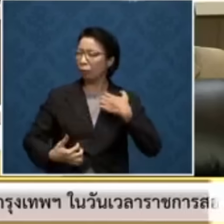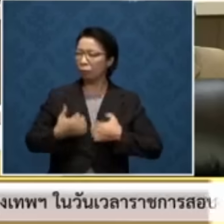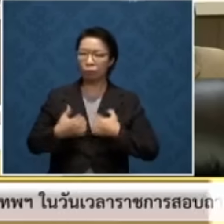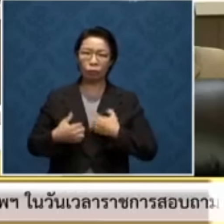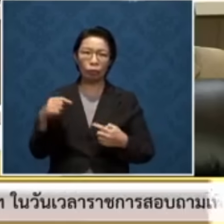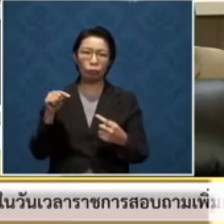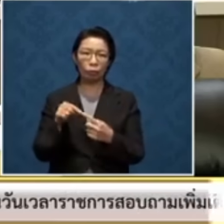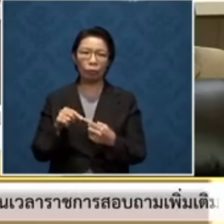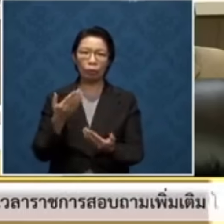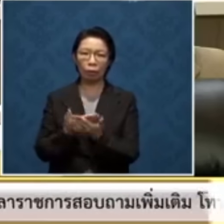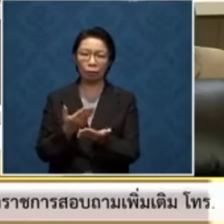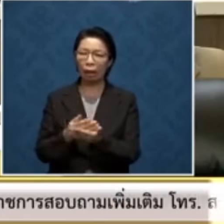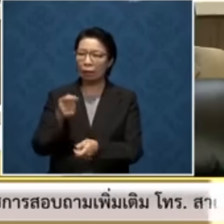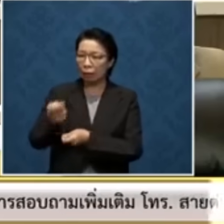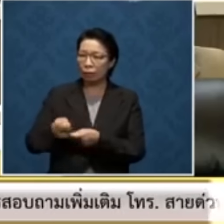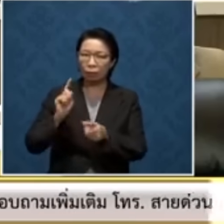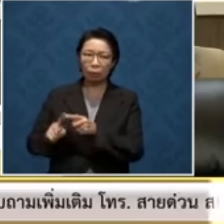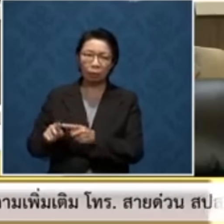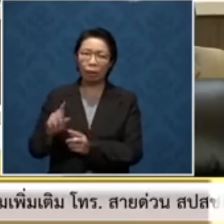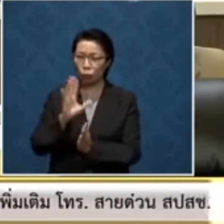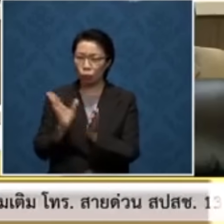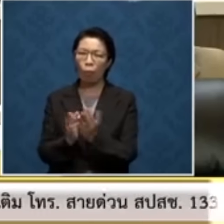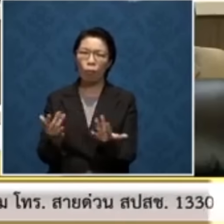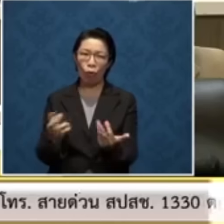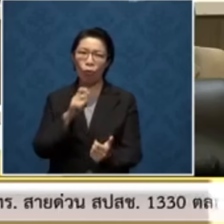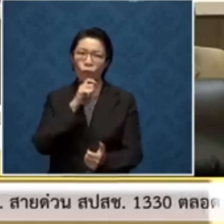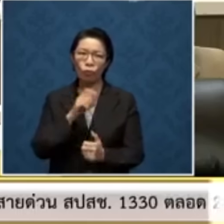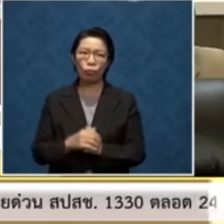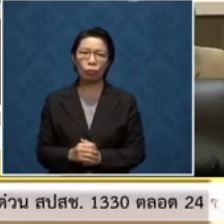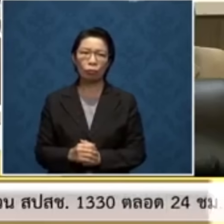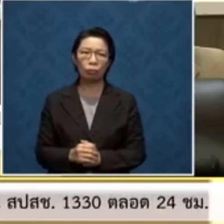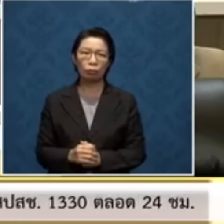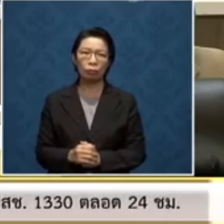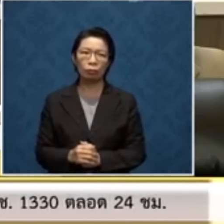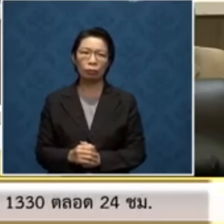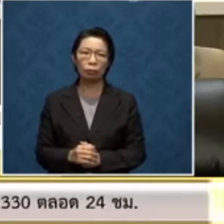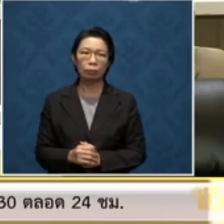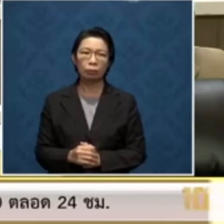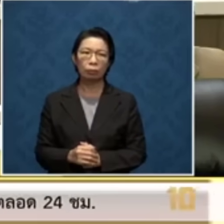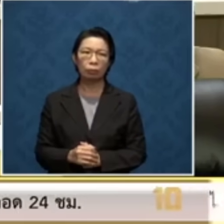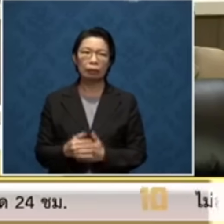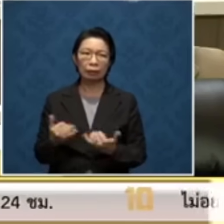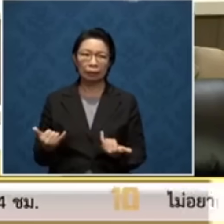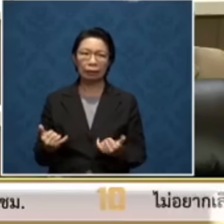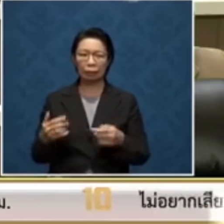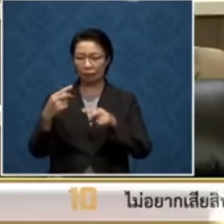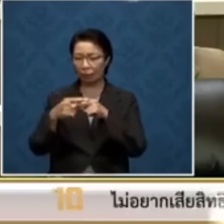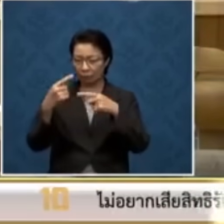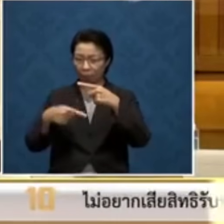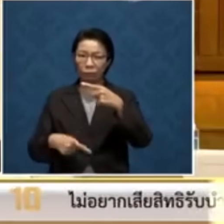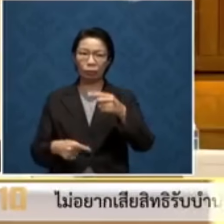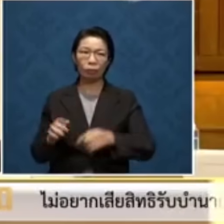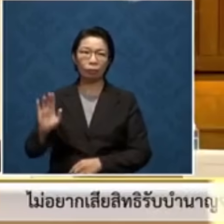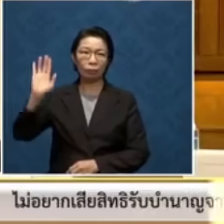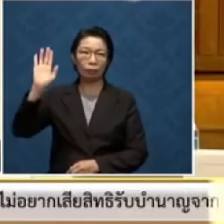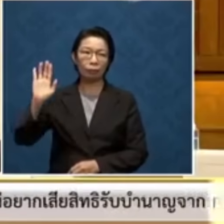เรื่องราคาสินค้าทางการเกษตรเราก็รอกันอยู่ ท่านประธานครับขอประท้วงท่านประธานและประท้วงผู้อภิปรายครับ ใน11ราย ไม่แน่ใจว่าขณะนี้เราอภิ